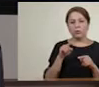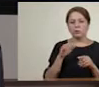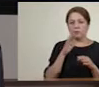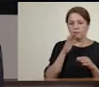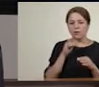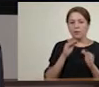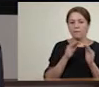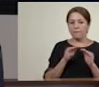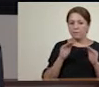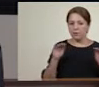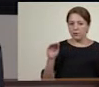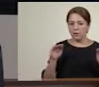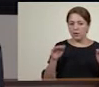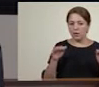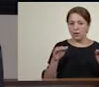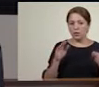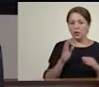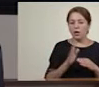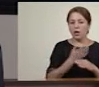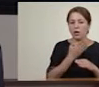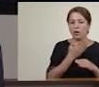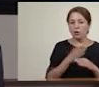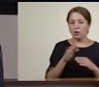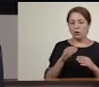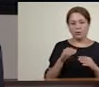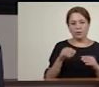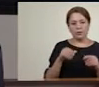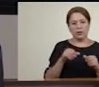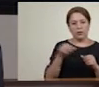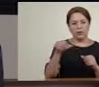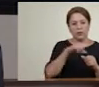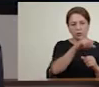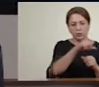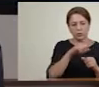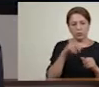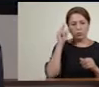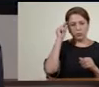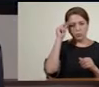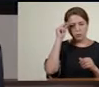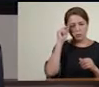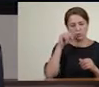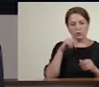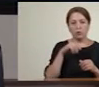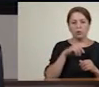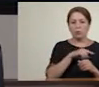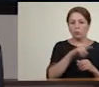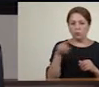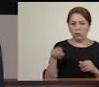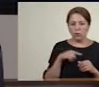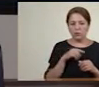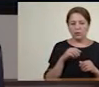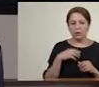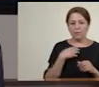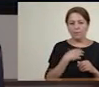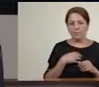farzandlarini alohida o'qitishni boshqalarga qo'shmasdan ularga